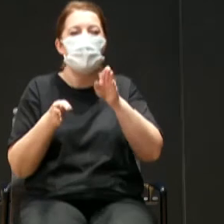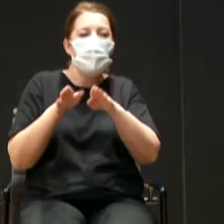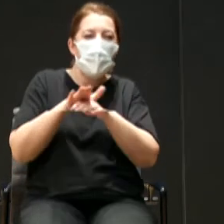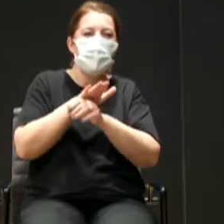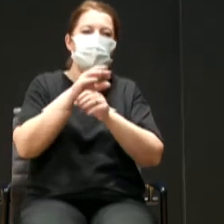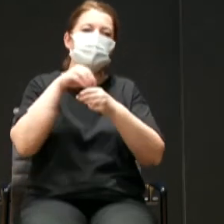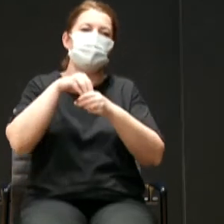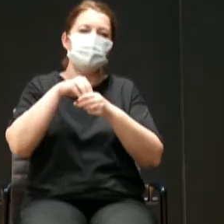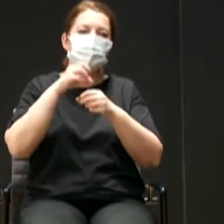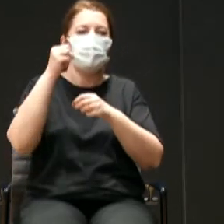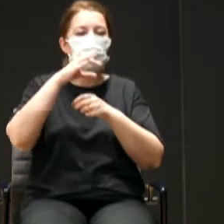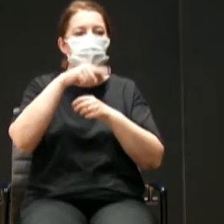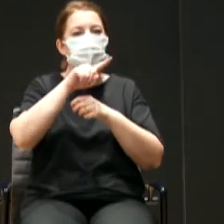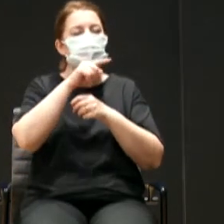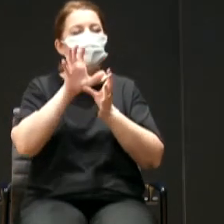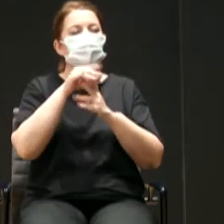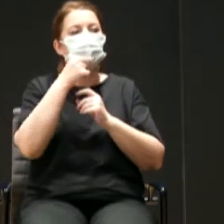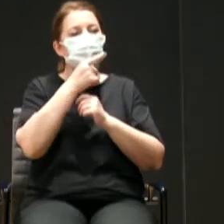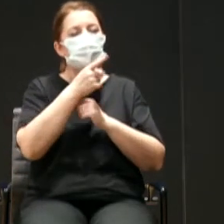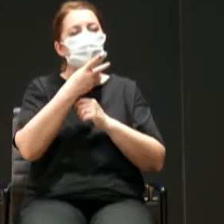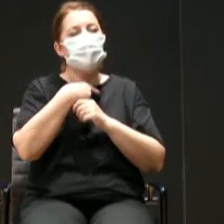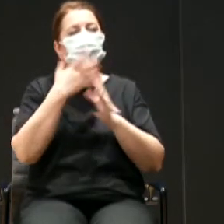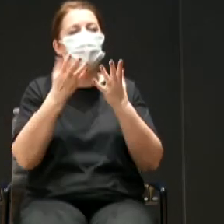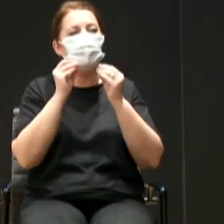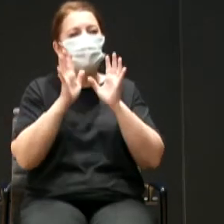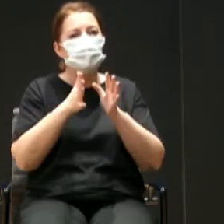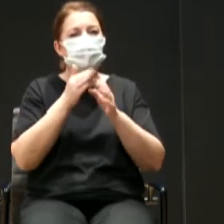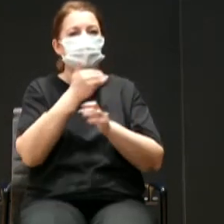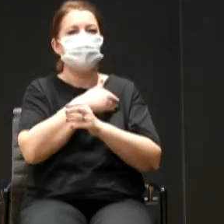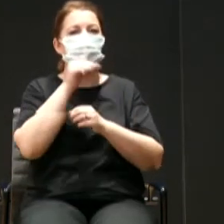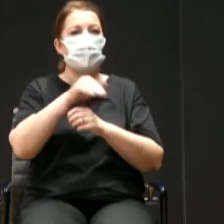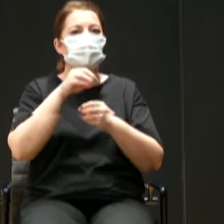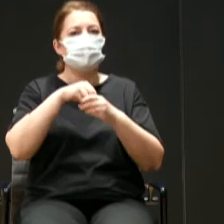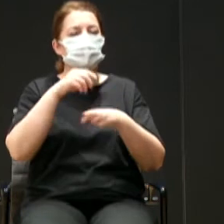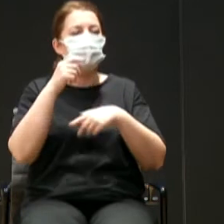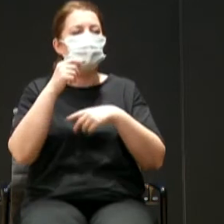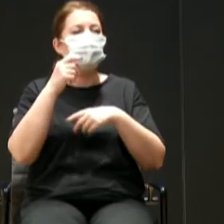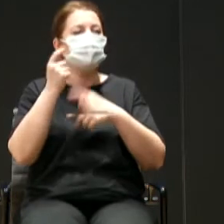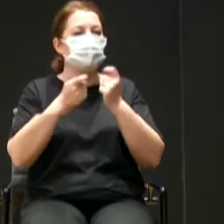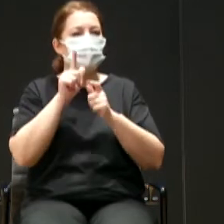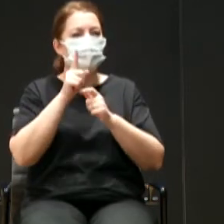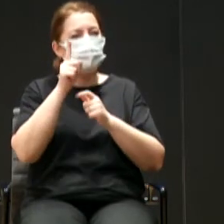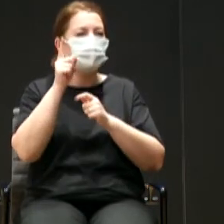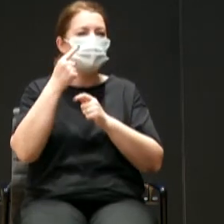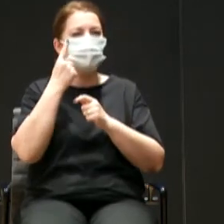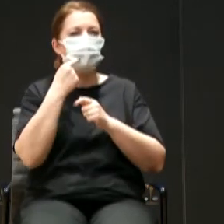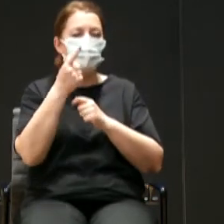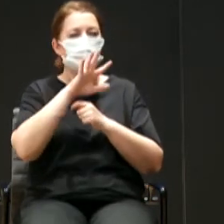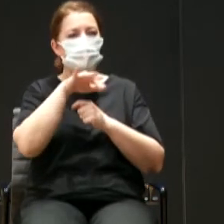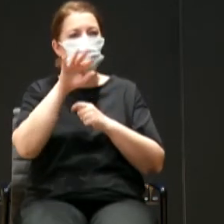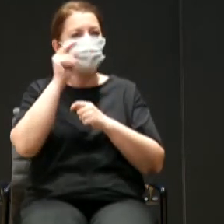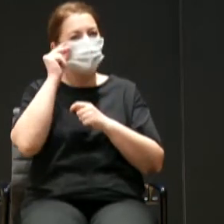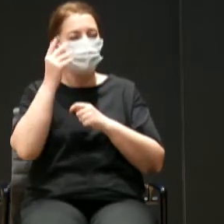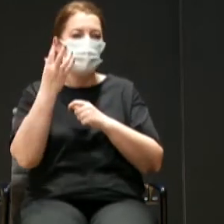grubuna önerim. Bence daha çok hizmetin gelmesi adına hareket edilmesi lazım. Bir şey daha değineyim, unutuldu burada diye söylüyorum